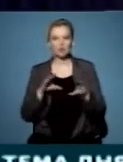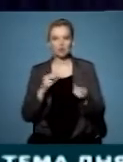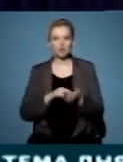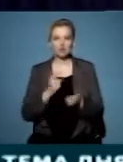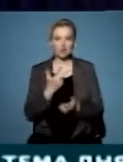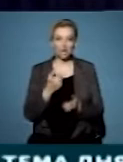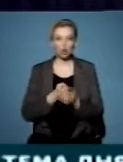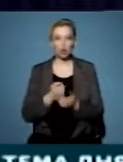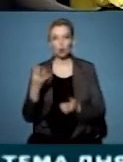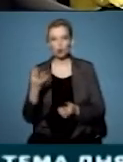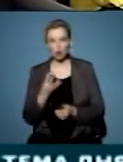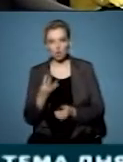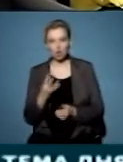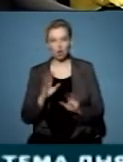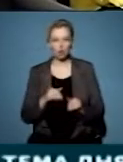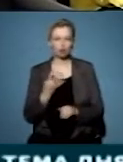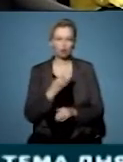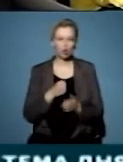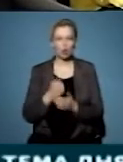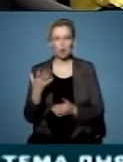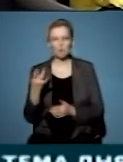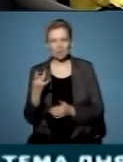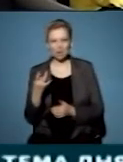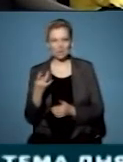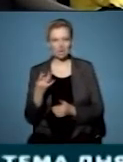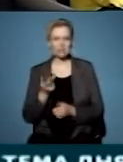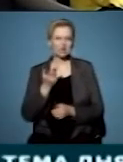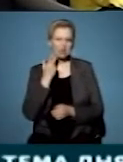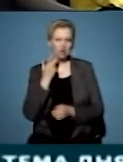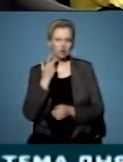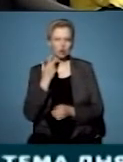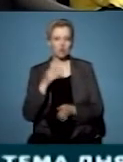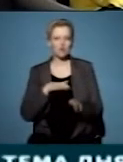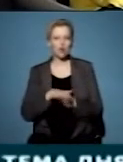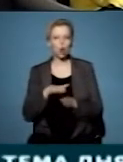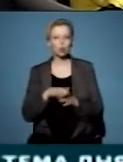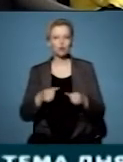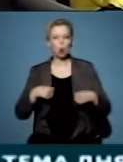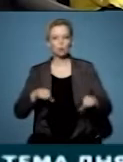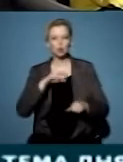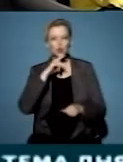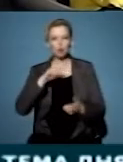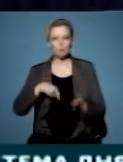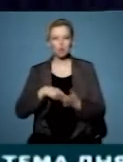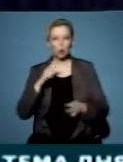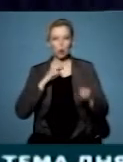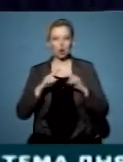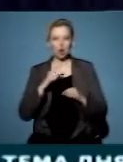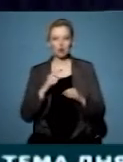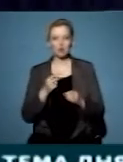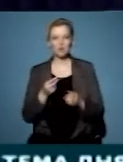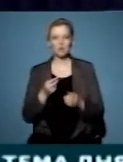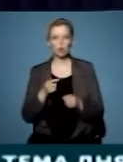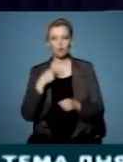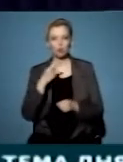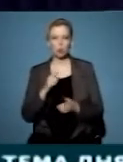з 3 гривень до 4, потім з 4 до 5, завжди виконавчий комітет Чернівецької міської ради виставляв,